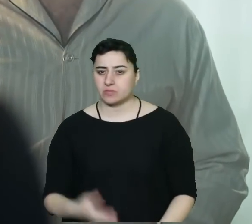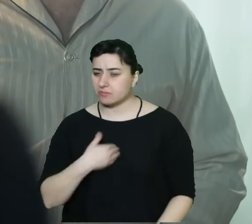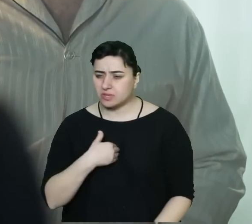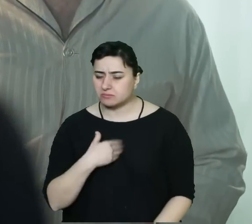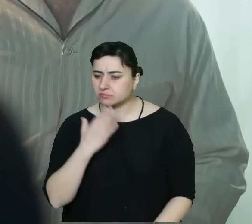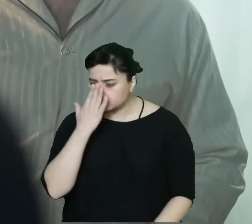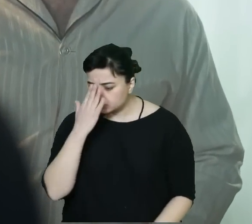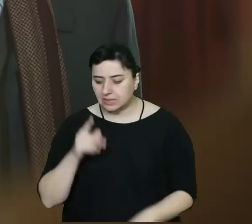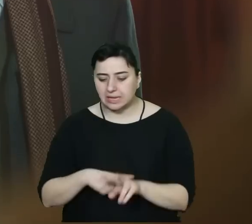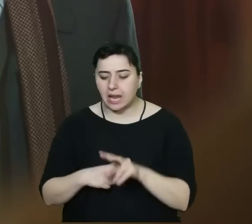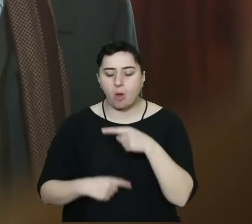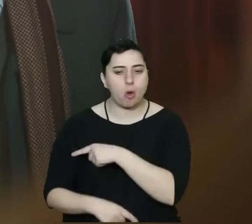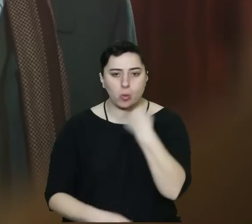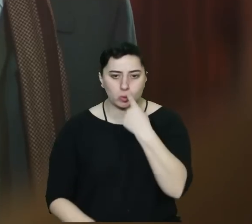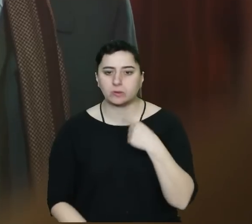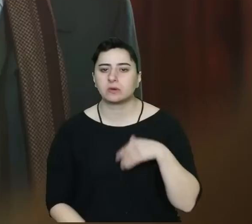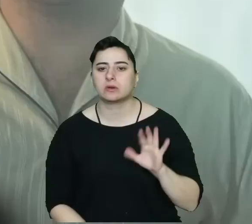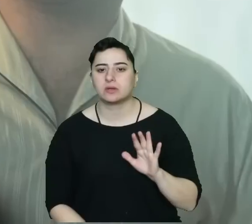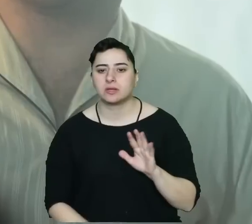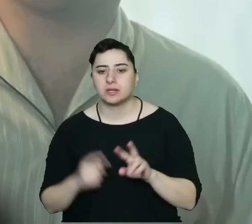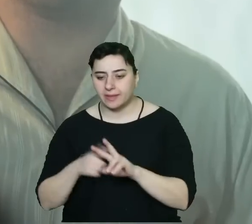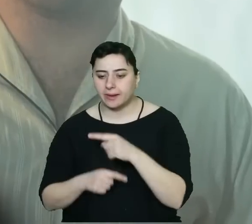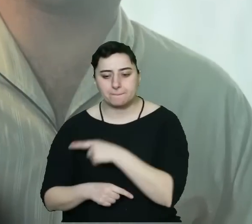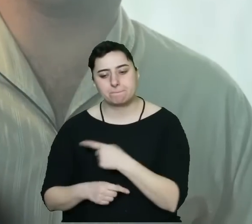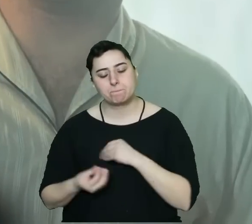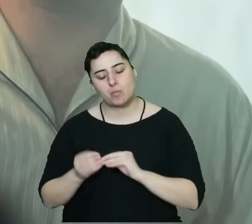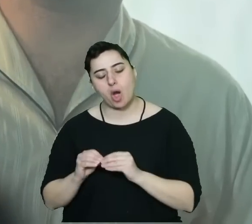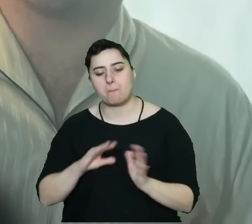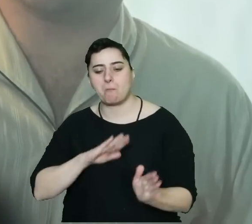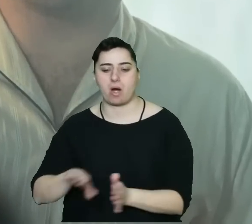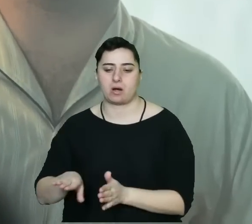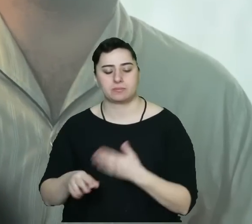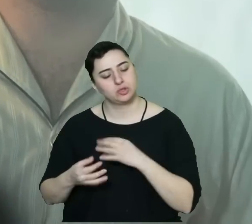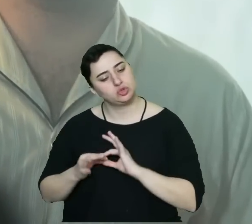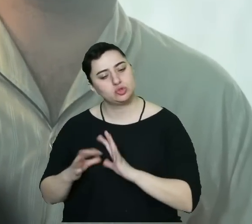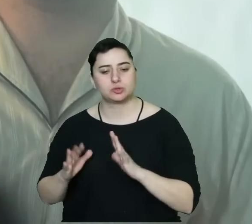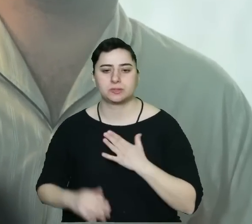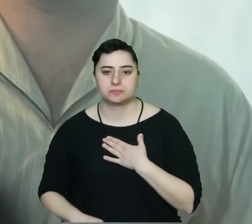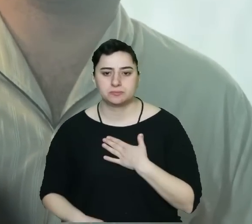Benim kinim yeğenimden dolayı değildir hoca. Yeğenimle bir meselen varsa hallederim.